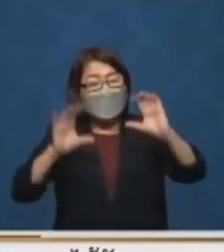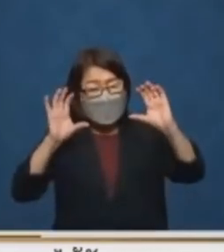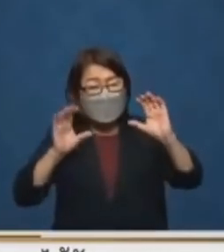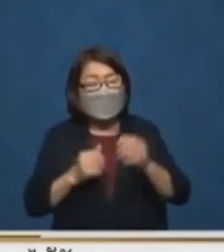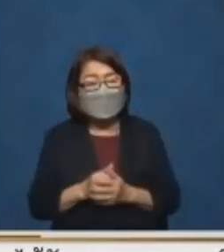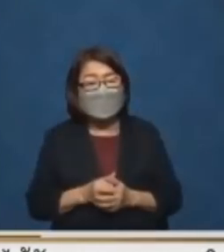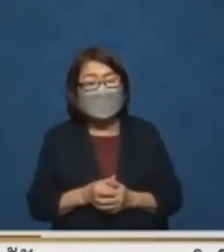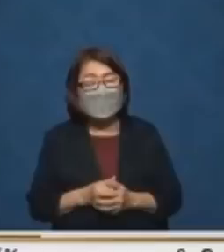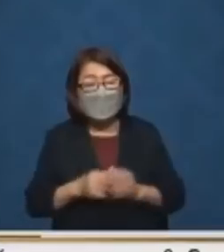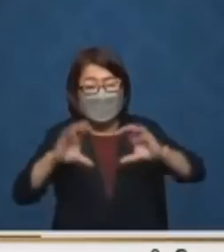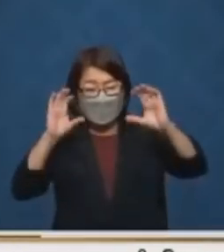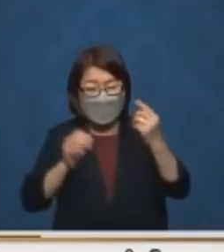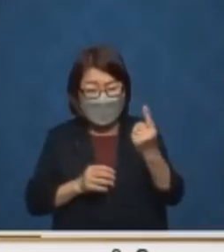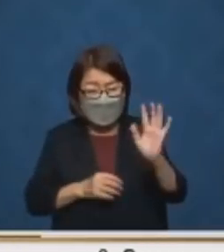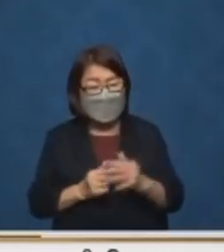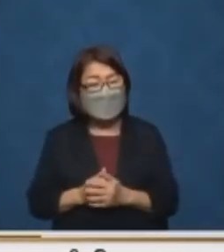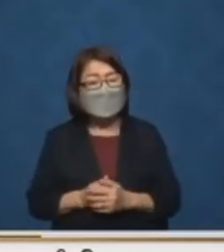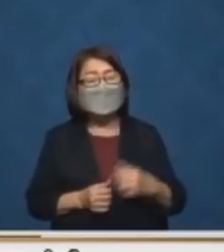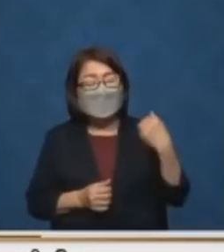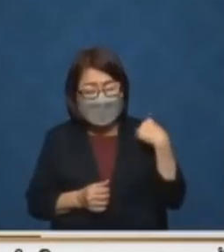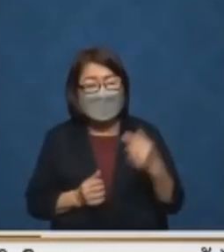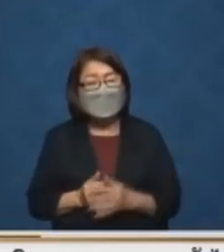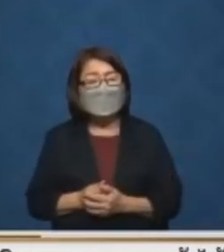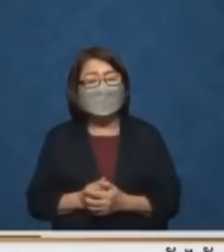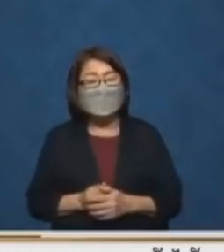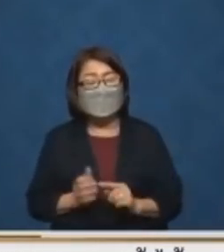งานนที่เป็นต้นตอของการระบาดของโลก